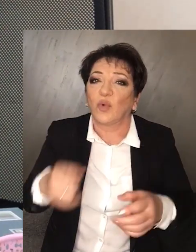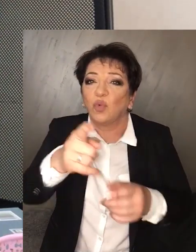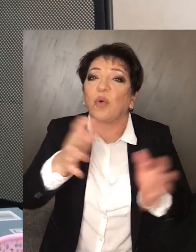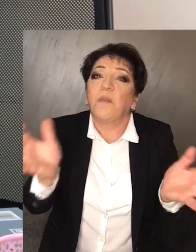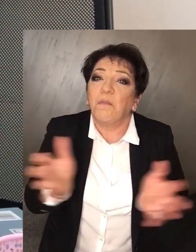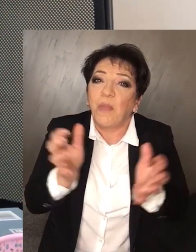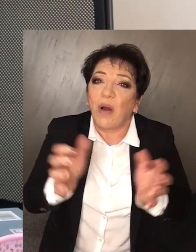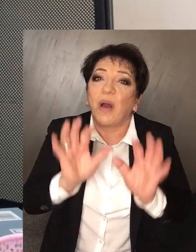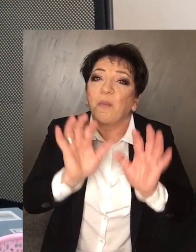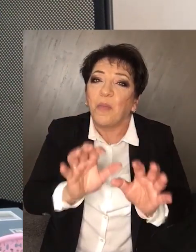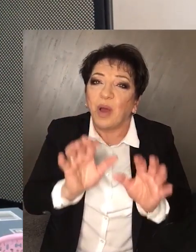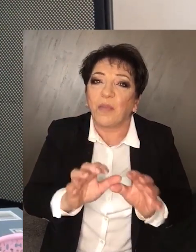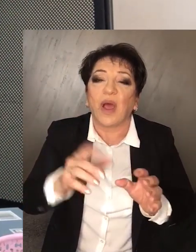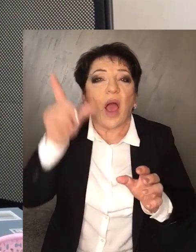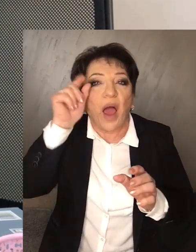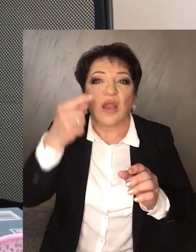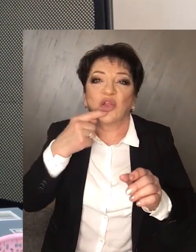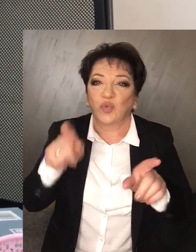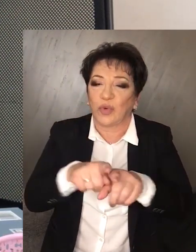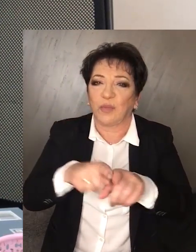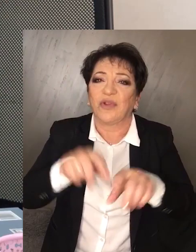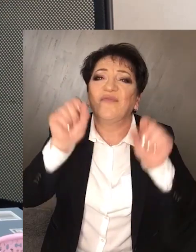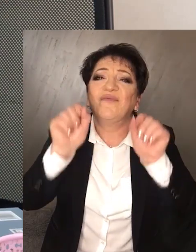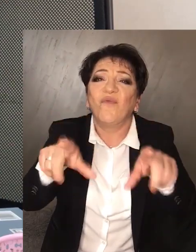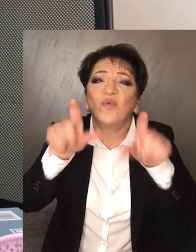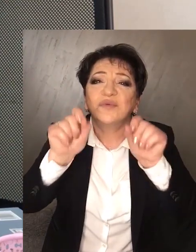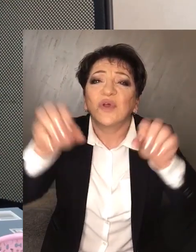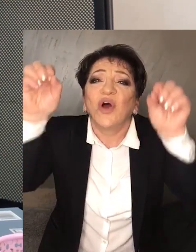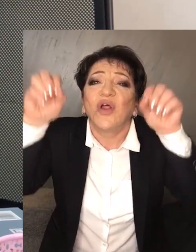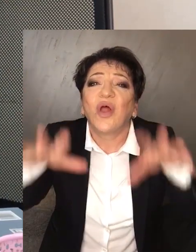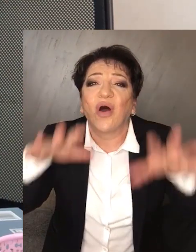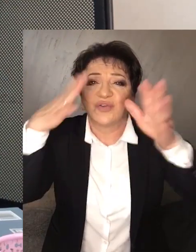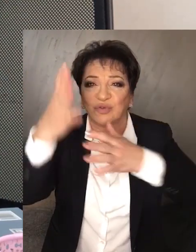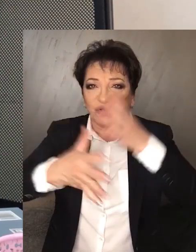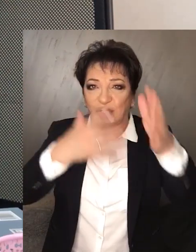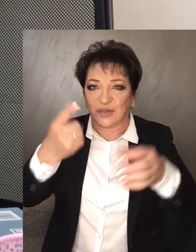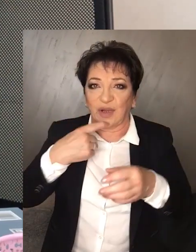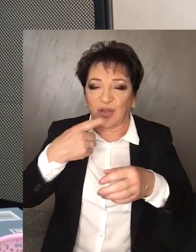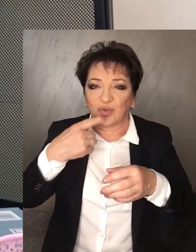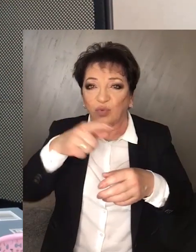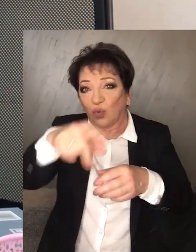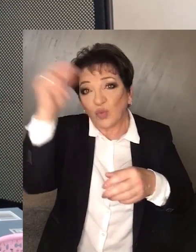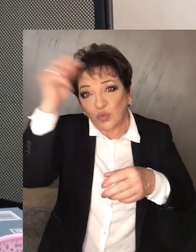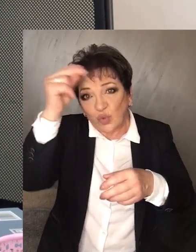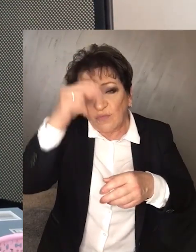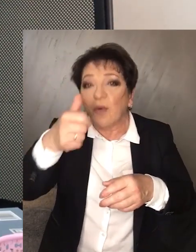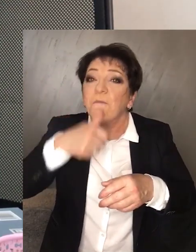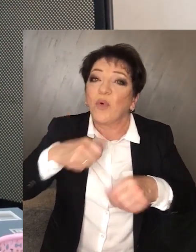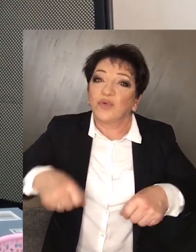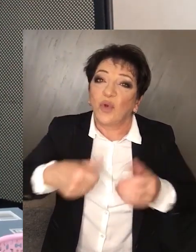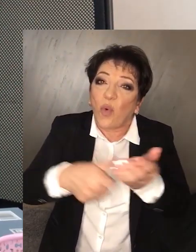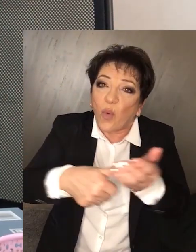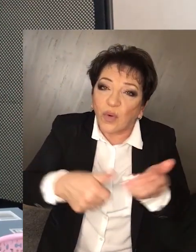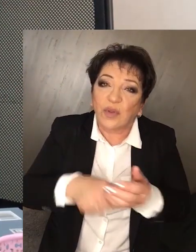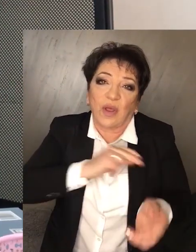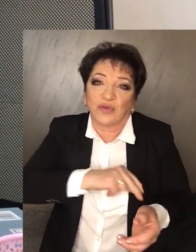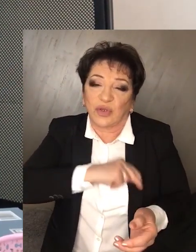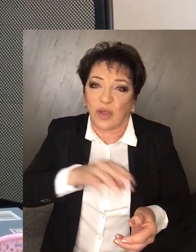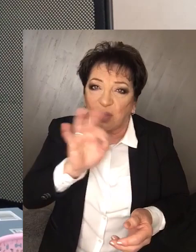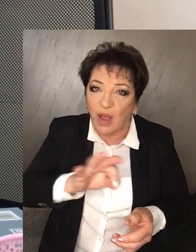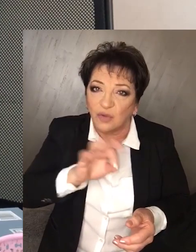դուք չգիտեմ, շատ հեշտ կսովորեք, ուղղակի սիրեք, պահեք, փայփայեք, ոնց որ հայրենն է, ինքը ոսկեղենիկ է, ինքը հրաշք